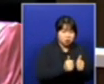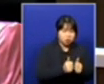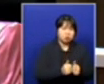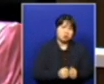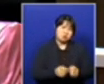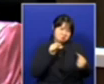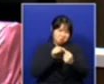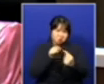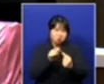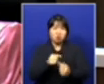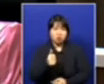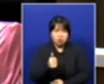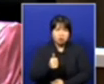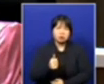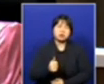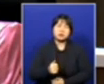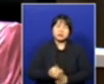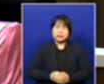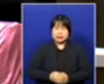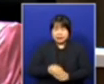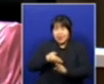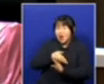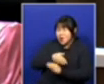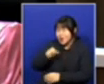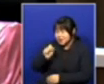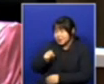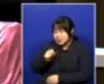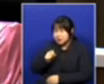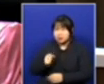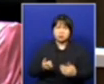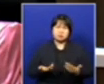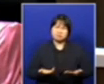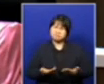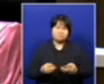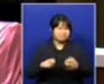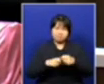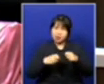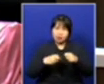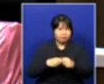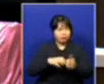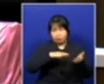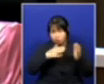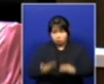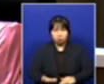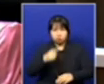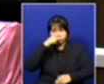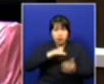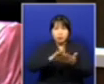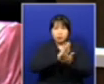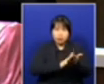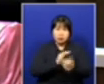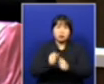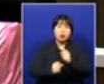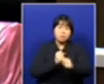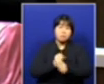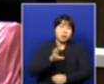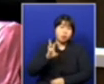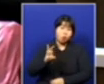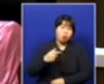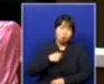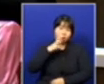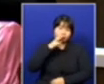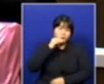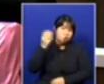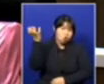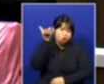มครับนายหลังบ้านก็บอกใช่ค่ะก็เจ๊งเลยครับประเทศไทย6ปีมันที่ผมไม่ได้พูดลอยๆท่าน